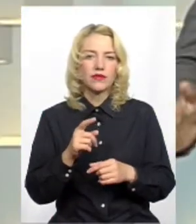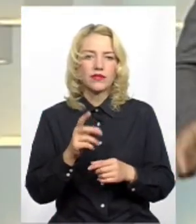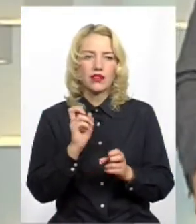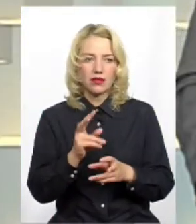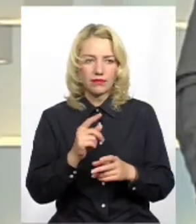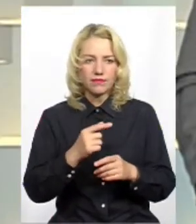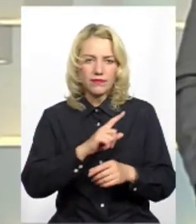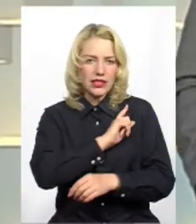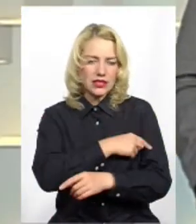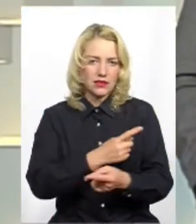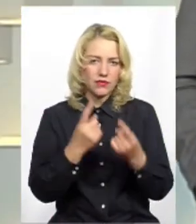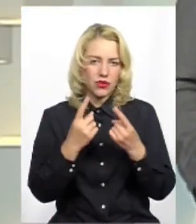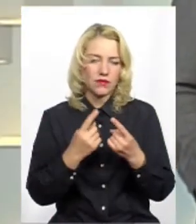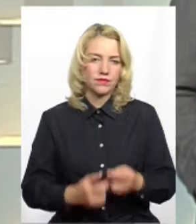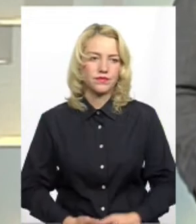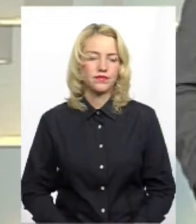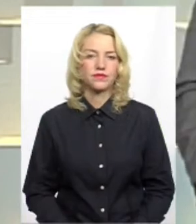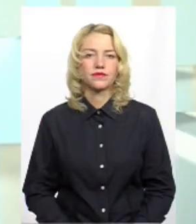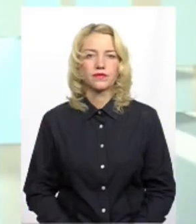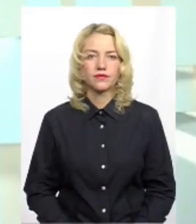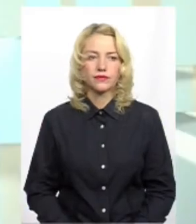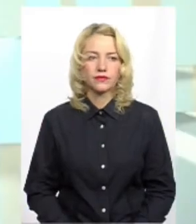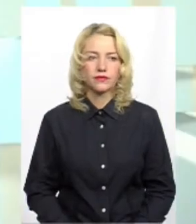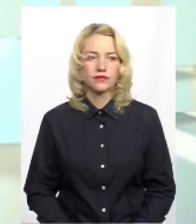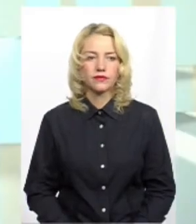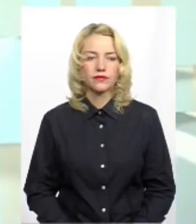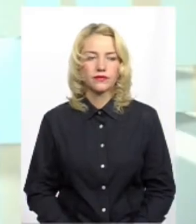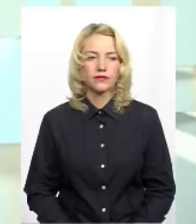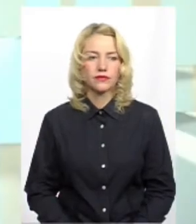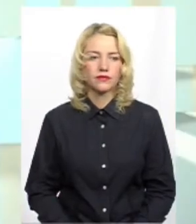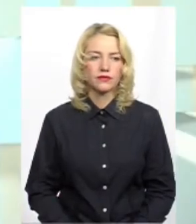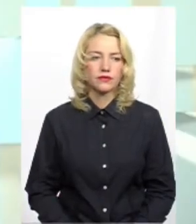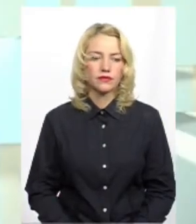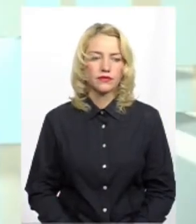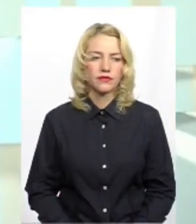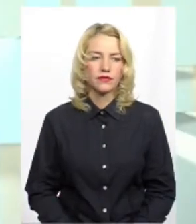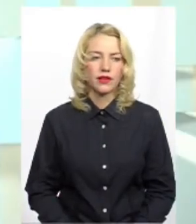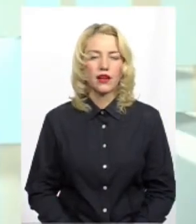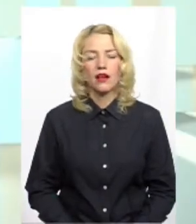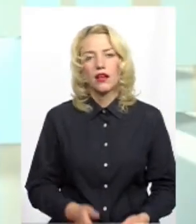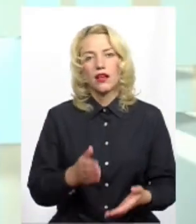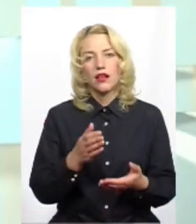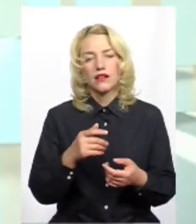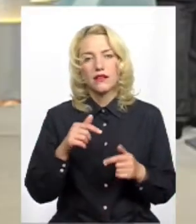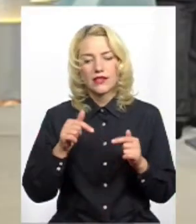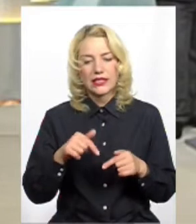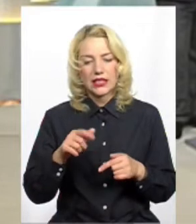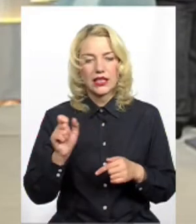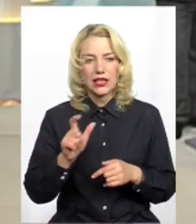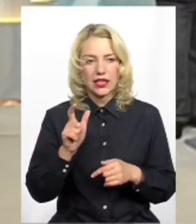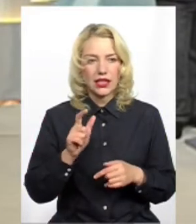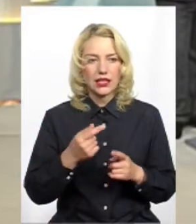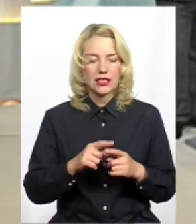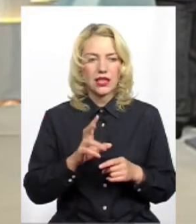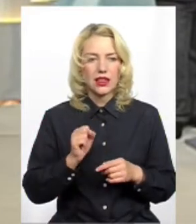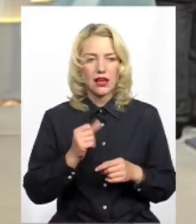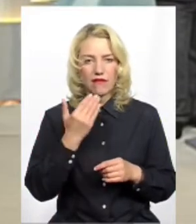і уряд. Дякую. І маємо ще одну порцію обліців. Цього разу на